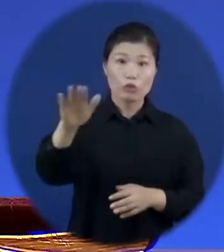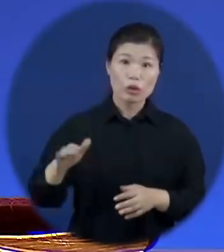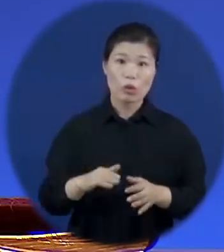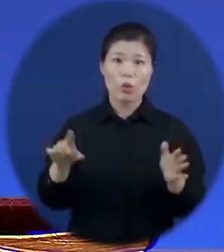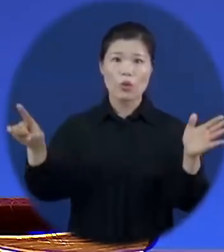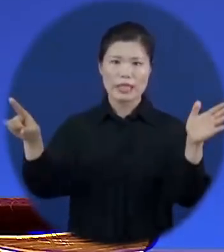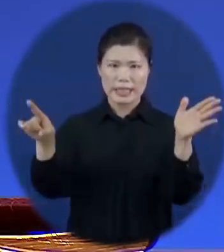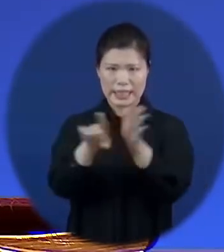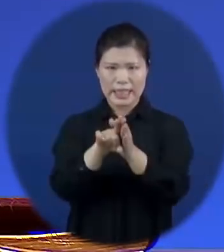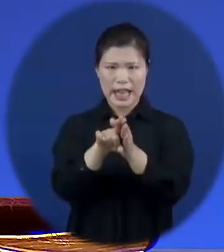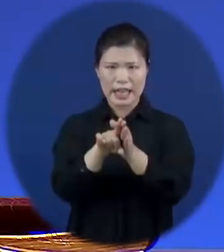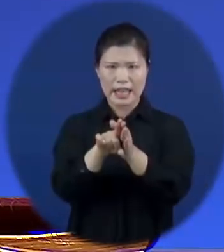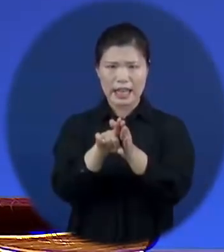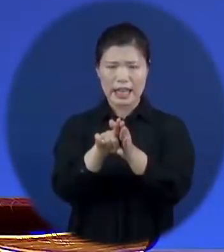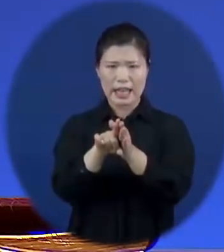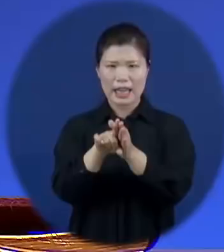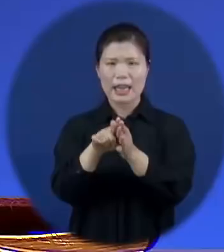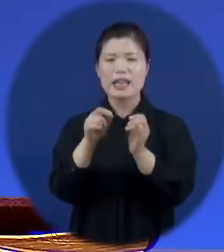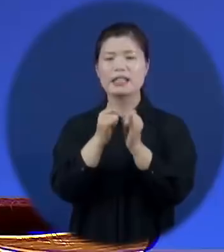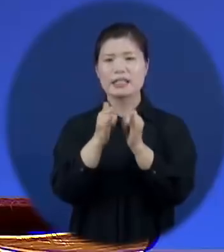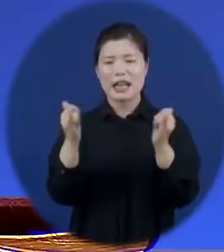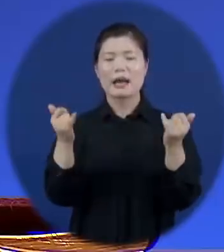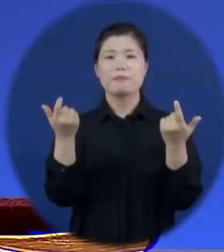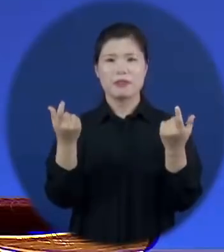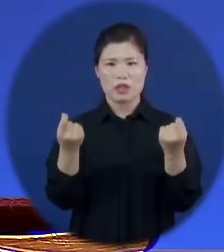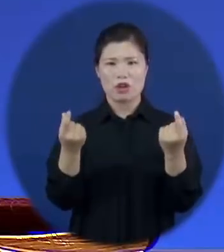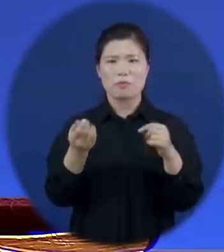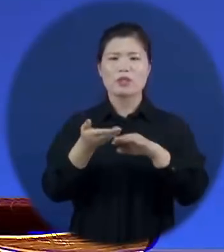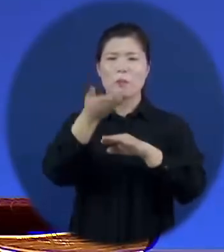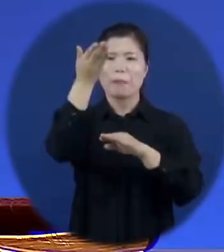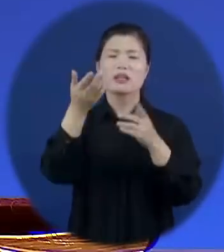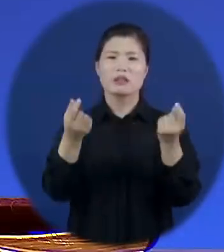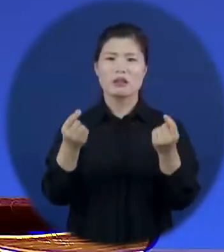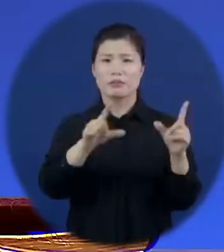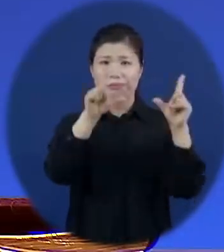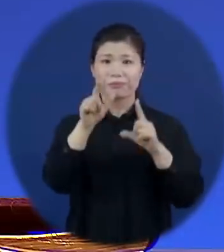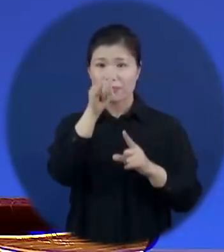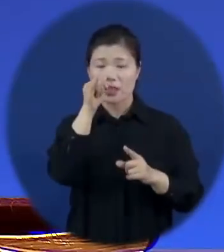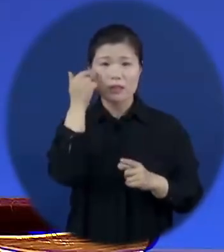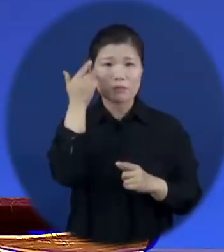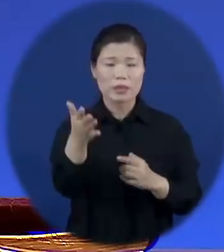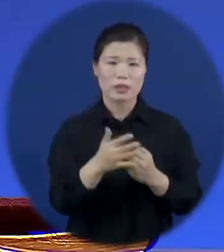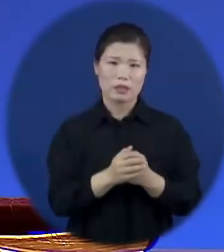우리도 신앙의 위인처럼 살 수 있습니다. 예수님을 만나면